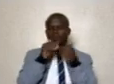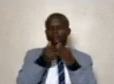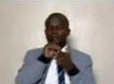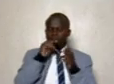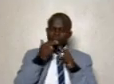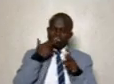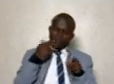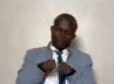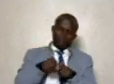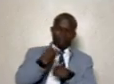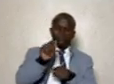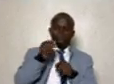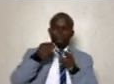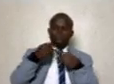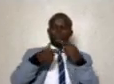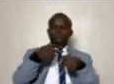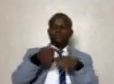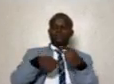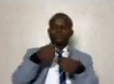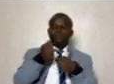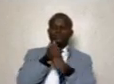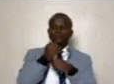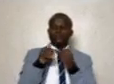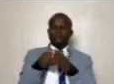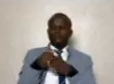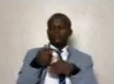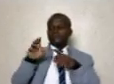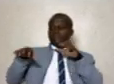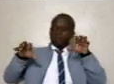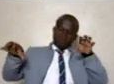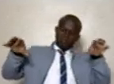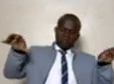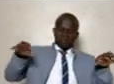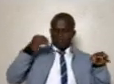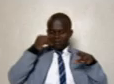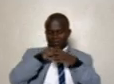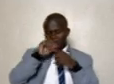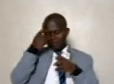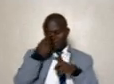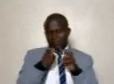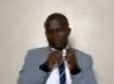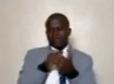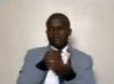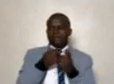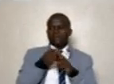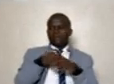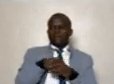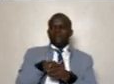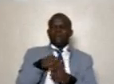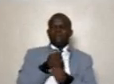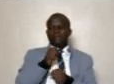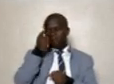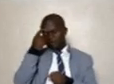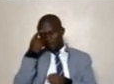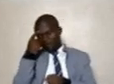ibyo urumva hazaba ari kukomeza abakozi kukomeza kujarajara bakava nubwo ari muri leta ariko akava hano muri mifotra akajya muri